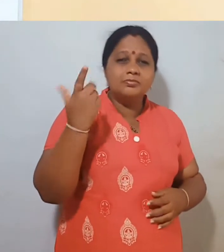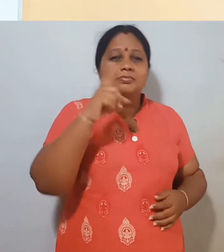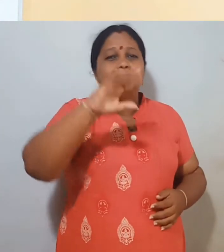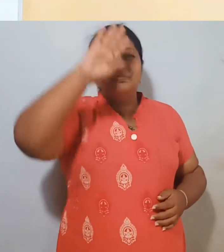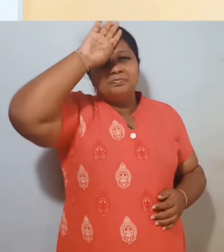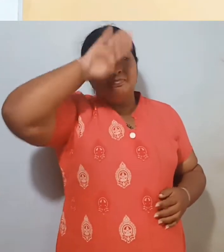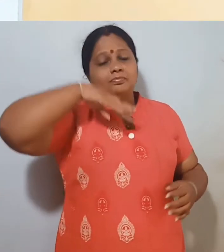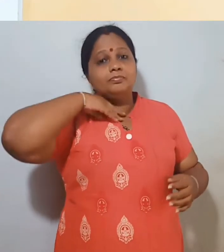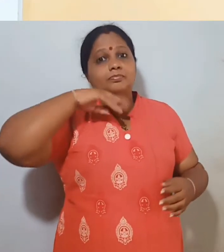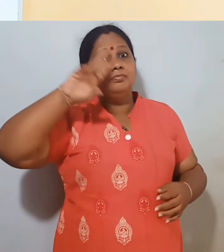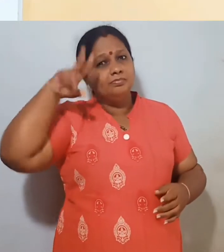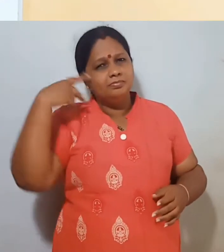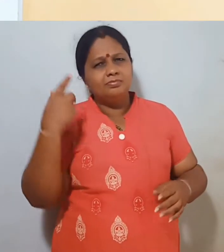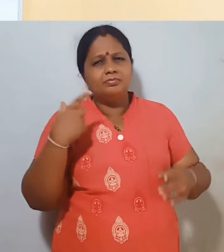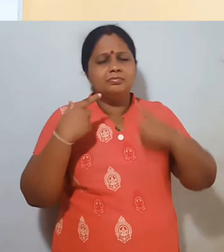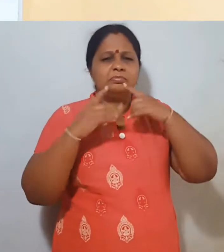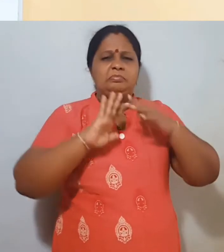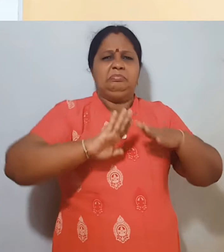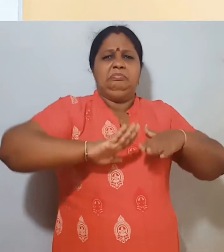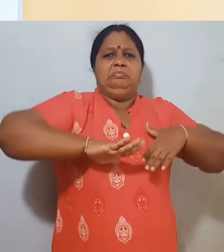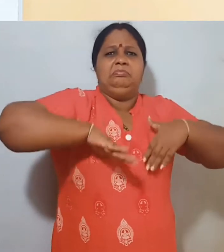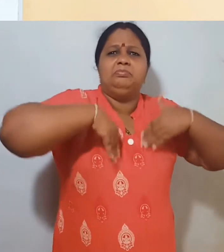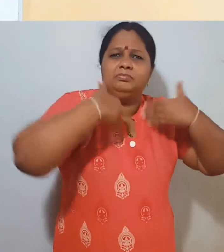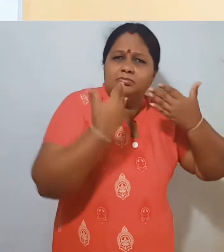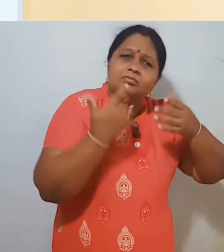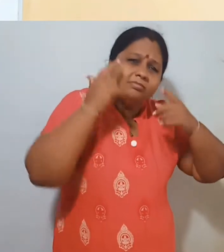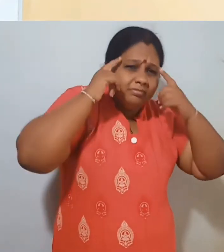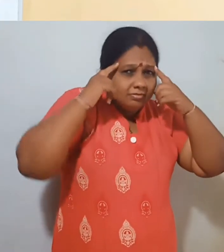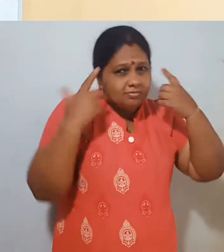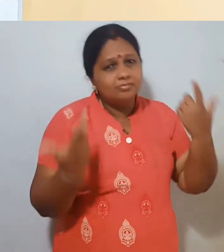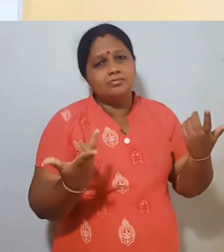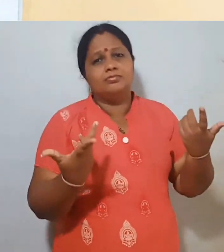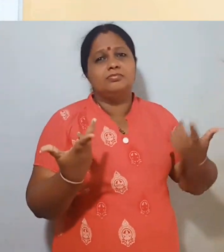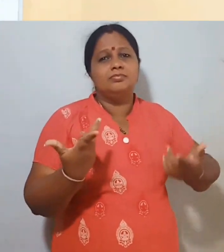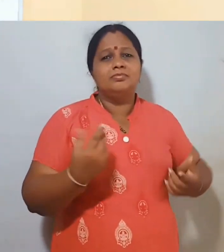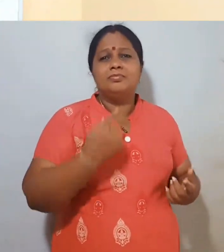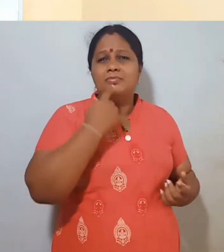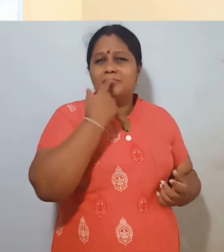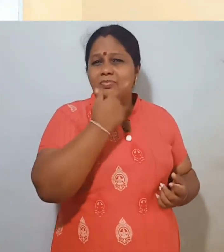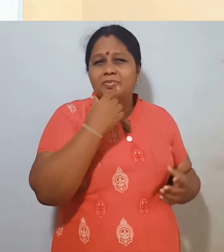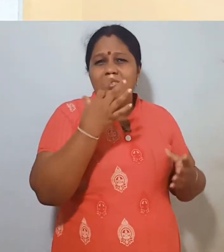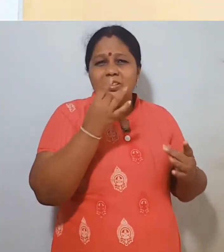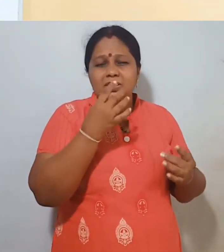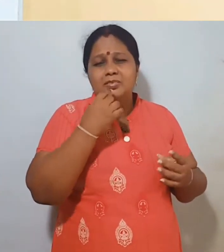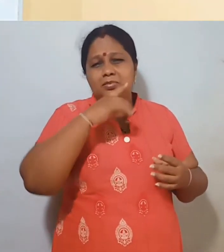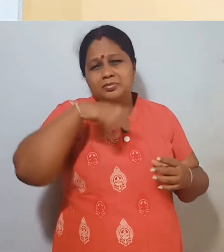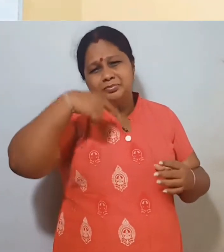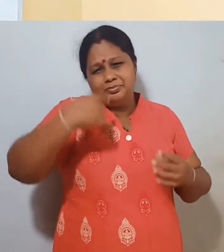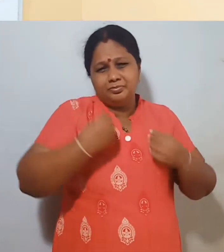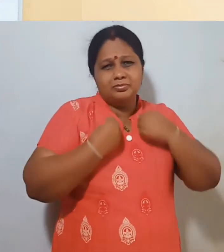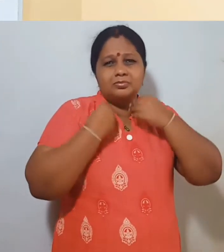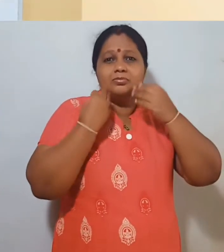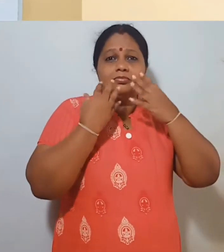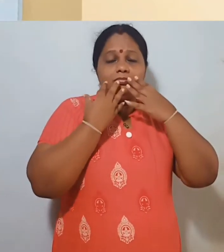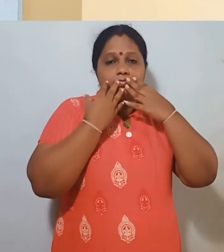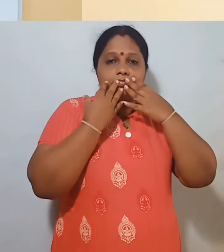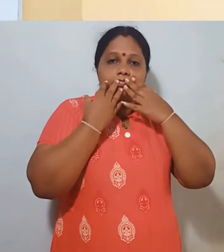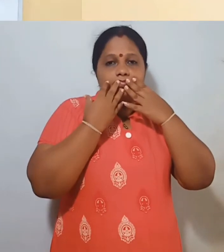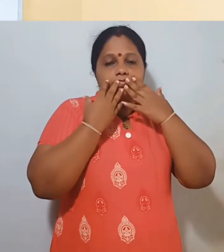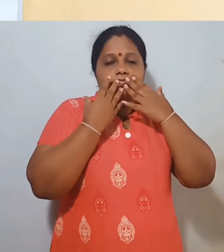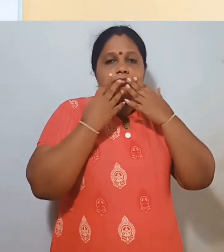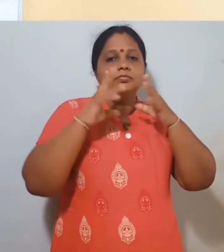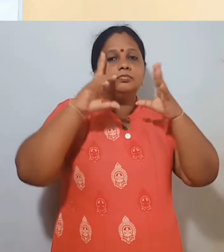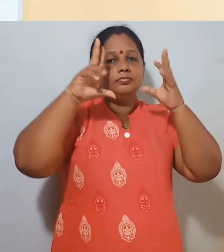மயக்கம் இருக்கிற ஏதோ ஒரு நிலையில் அவருக்கு சக்தி வரலாம், பாந்தி வரலாம், வாய்க்குள்ள சுரக்கப்படுற அந்த எச்சில்கள் எல்லாம் சுவாச